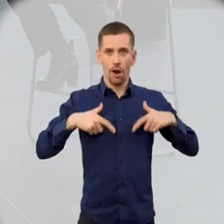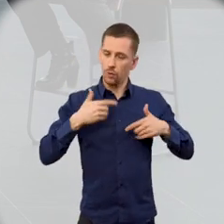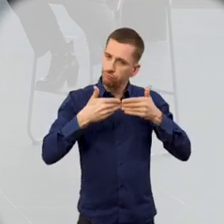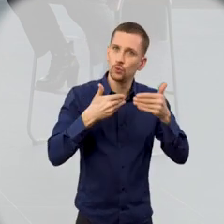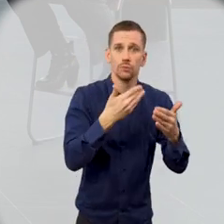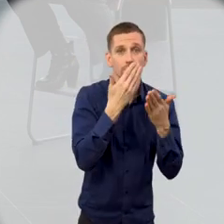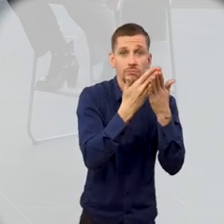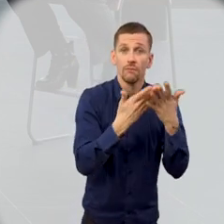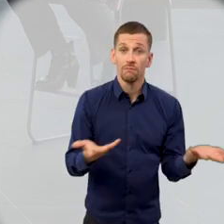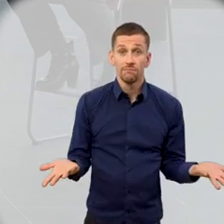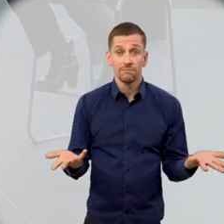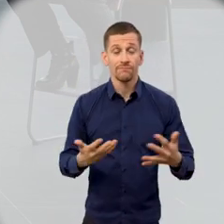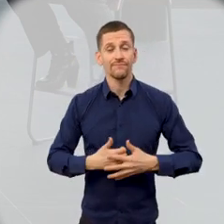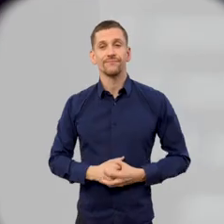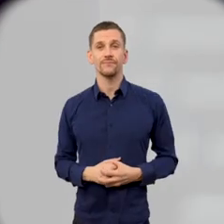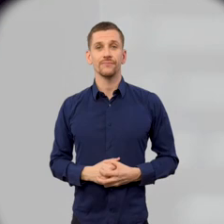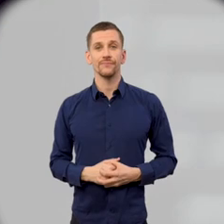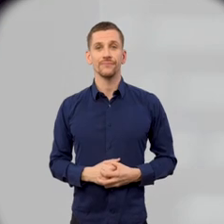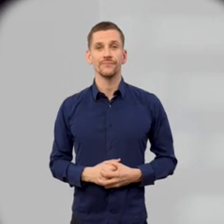eux.